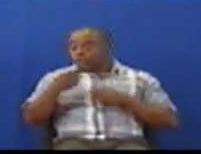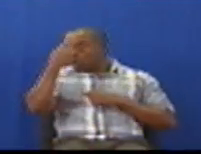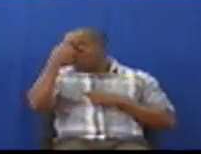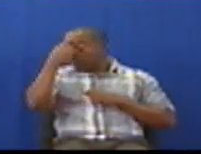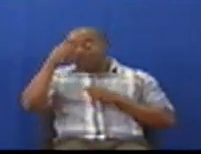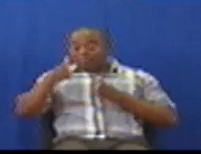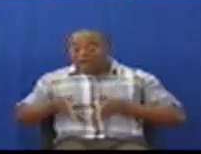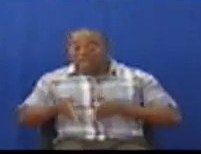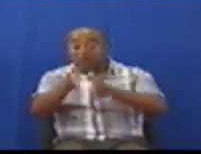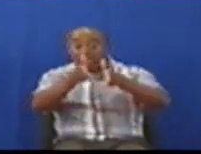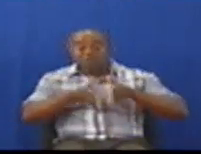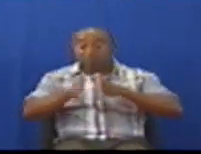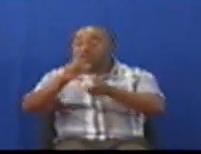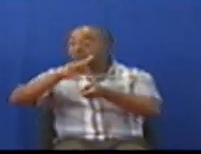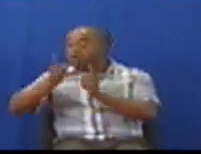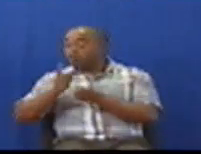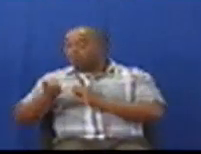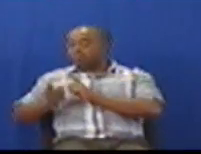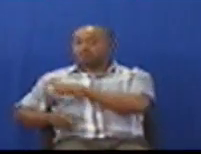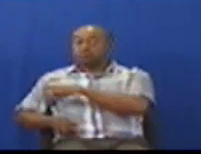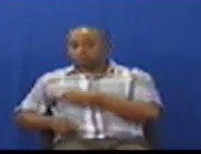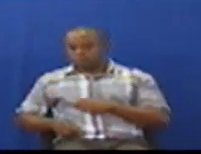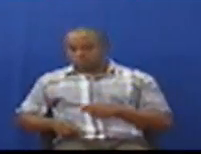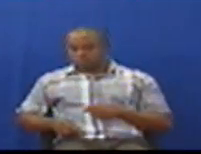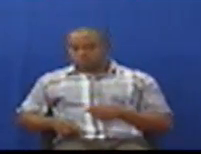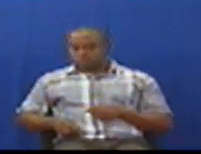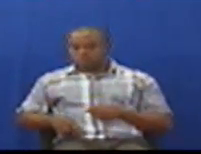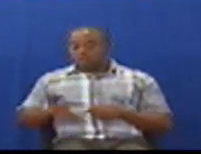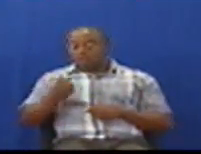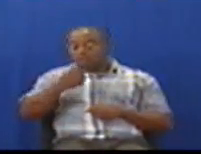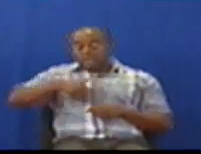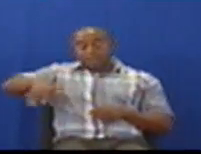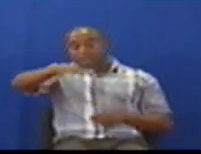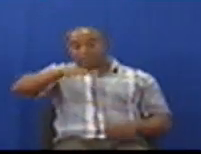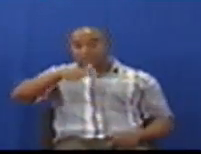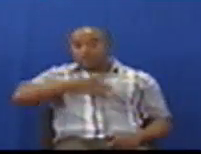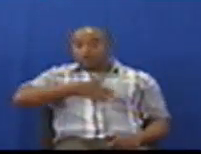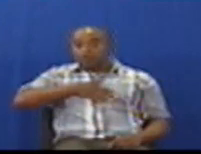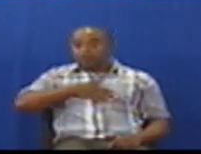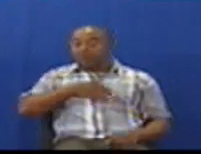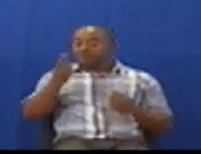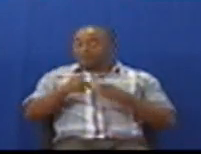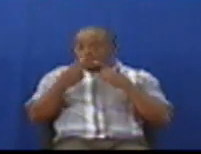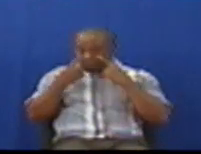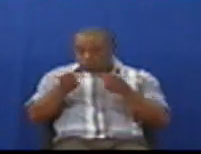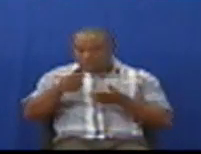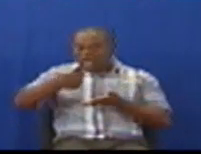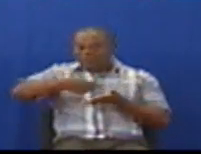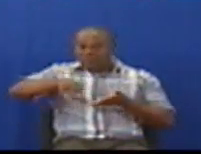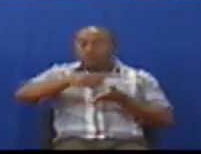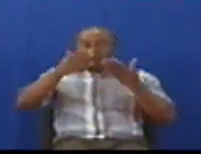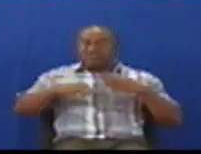unaona mabadiliko. Lakini katika maeneo yetu ambao Mheshimiwa Naibu Spika tunakotoka, tunaona namna ambavyo vituo vya